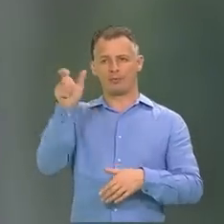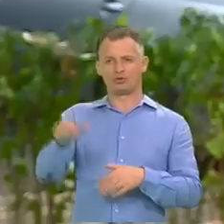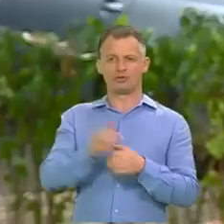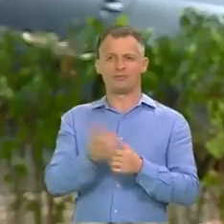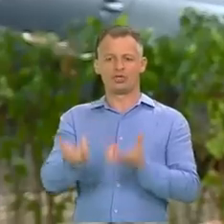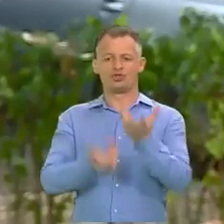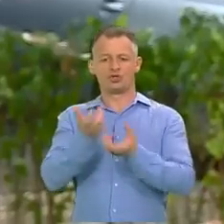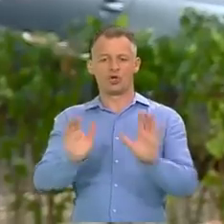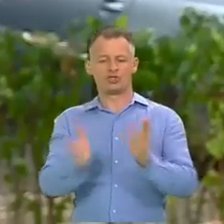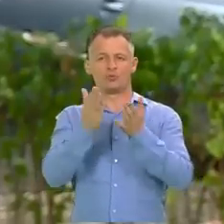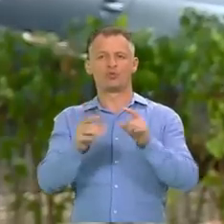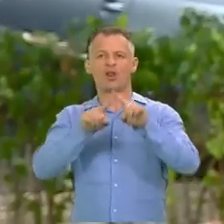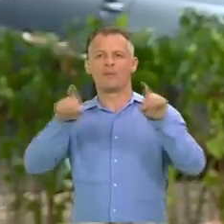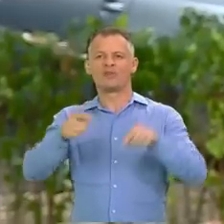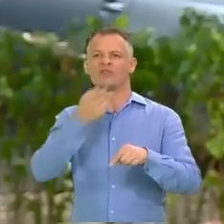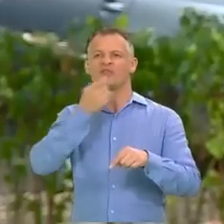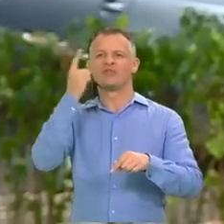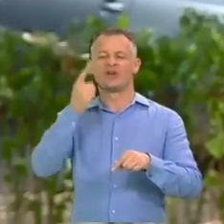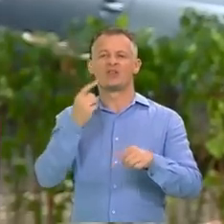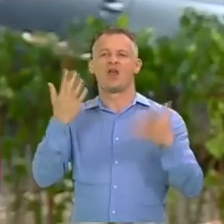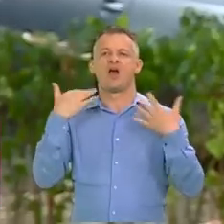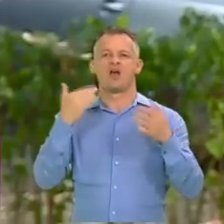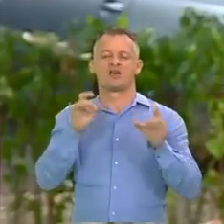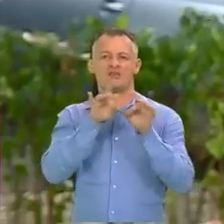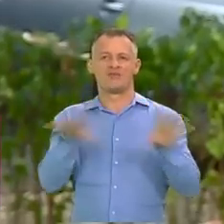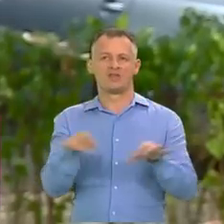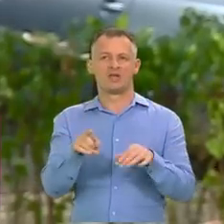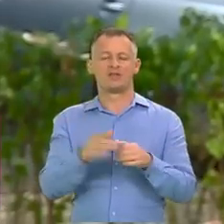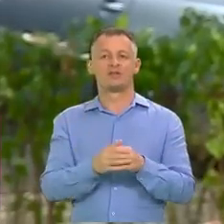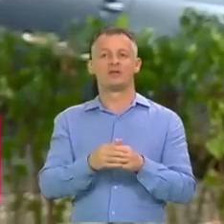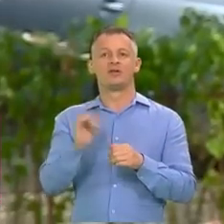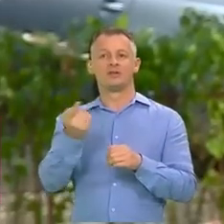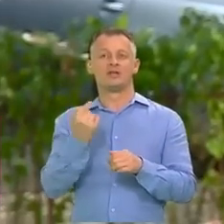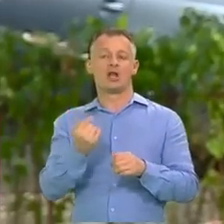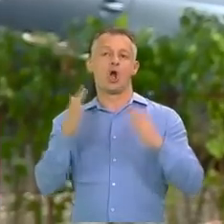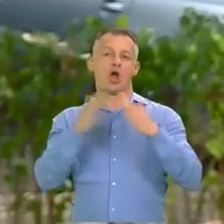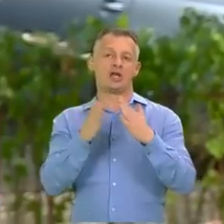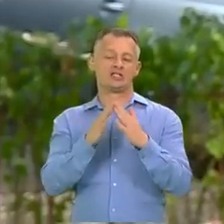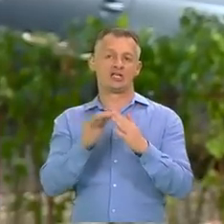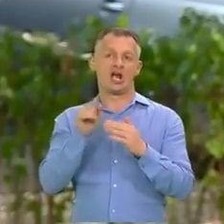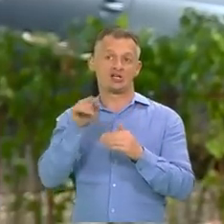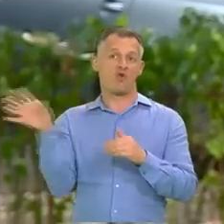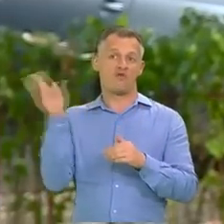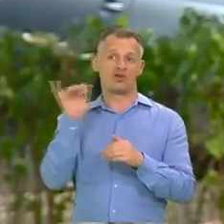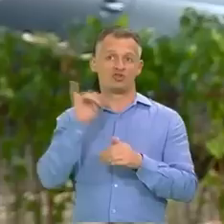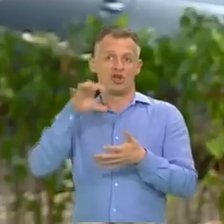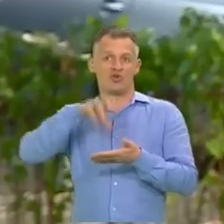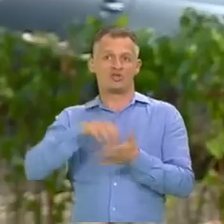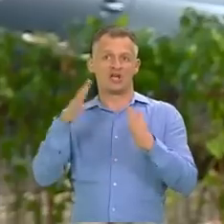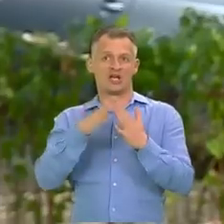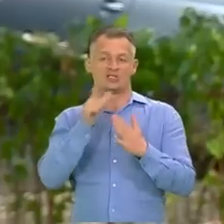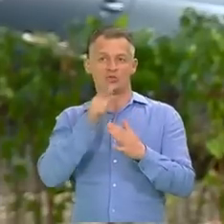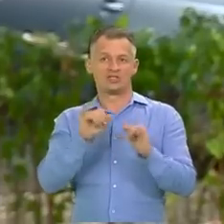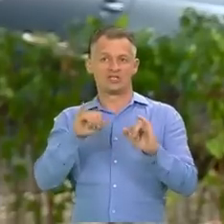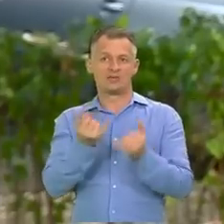de la un aparat defect de aer condiționat de la mansarda uneia dintre locuințe. Cel puțin asta au aflat cei care locuiesc în casele unde s-a